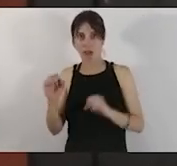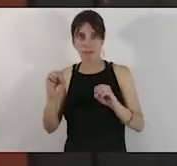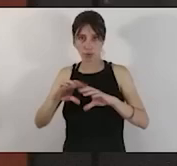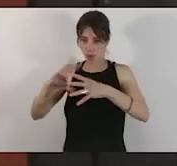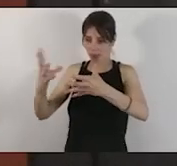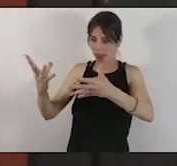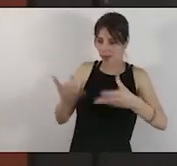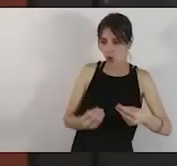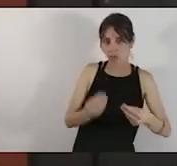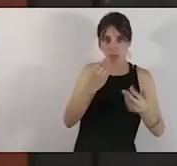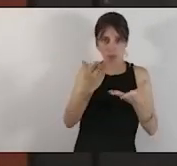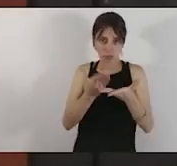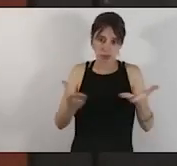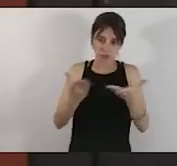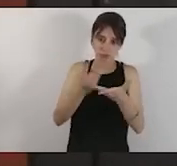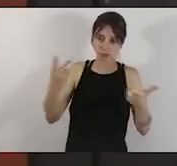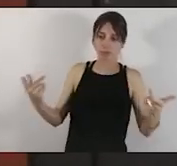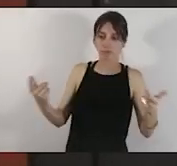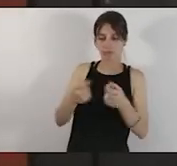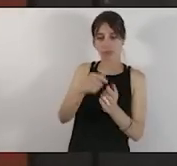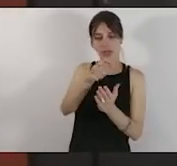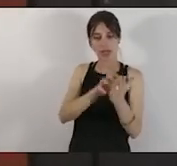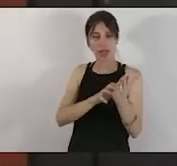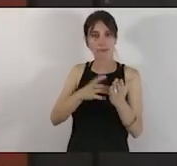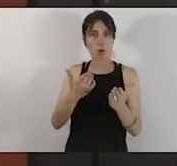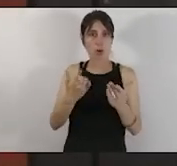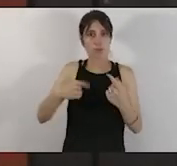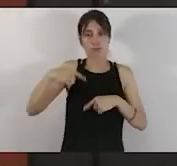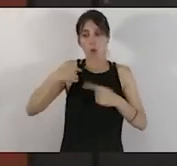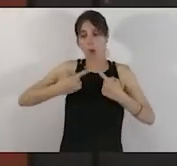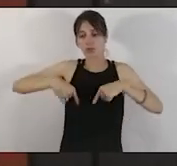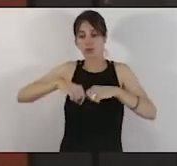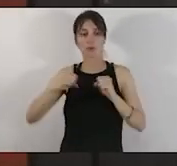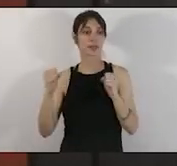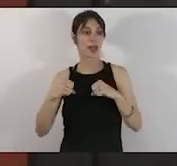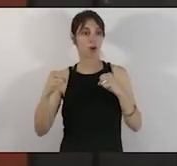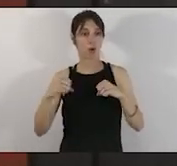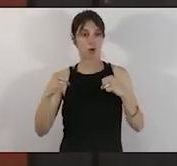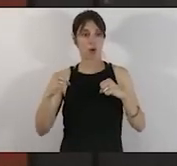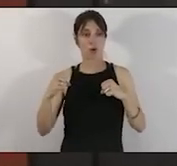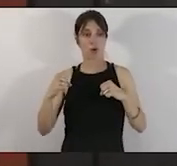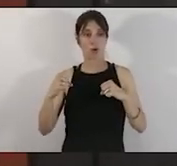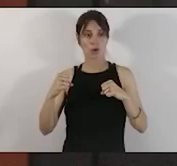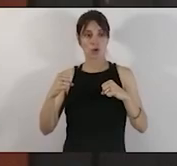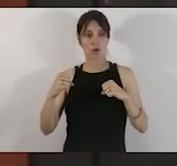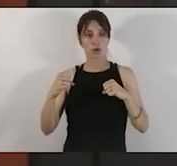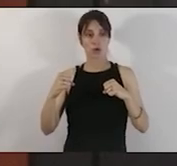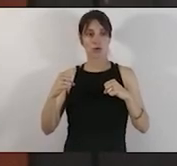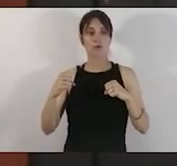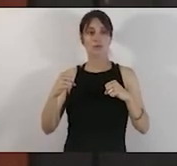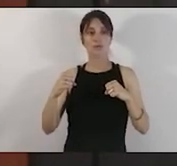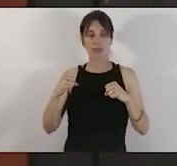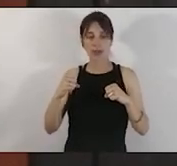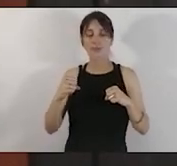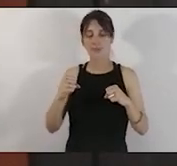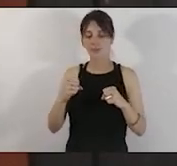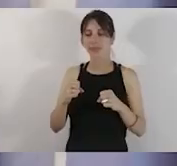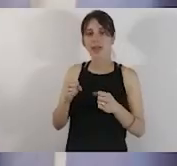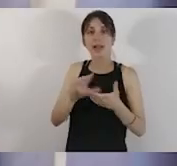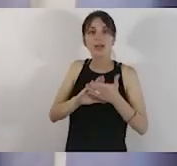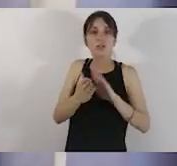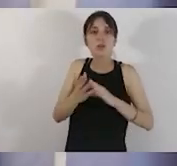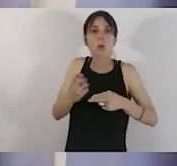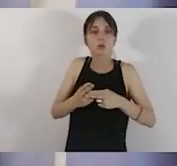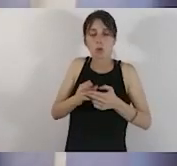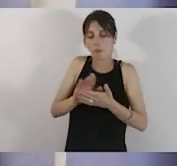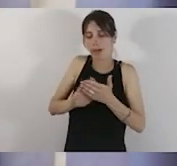situation. Ce rapport a reçu un avis favorable de la commission et je le soumets à votre vote. Merci. Merci Madame Bécard.